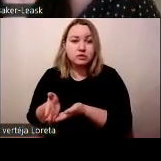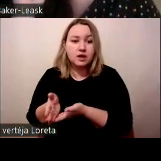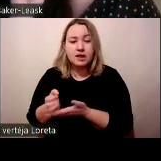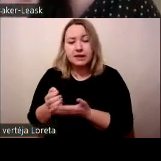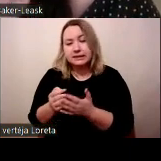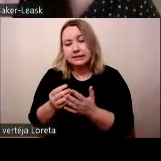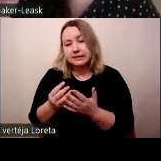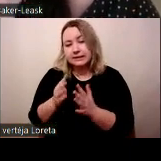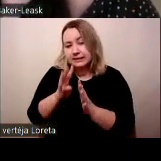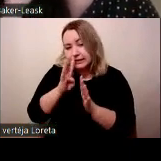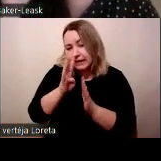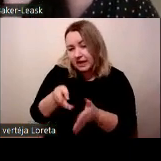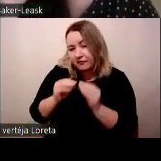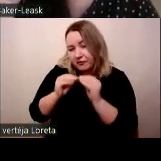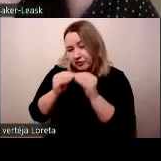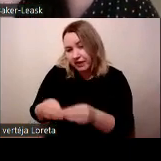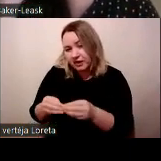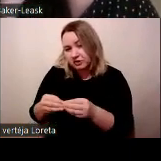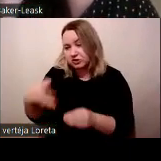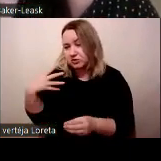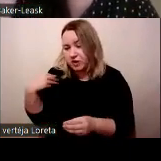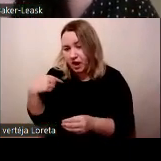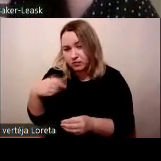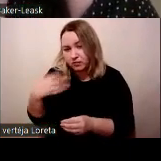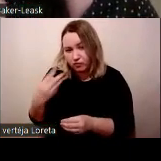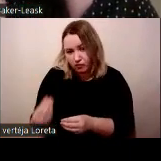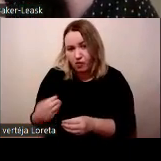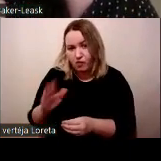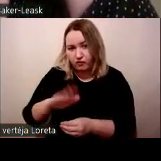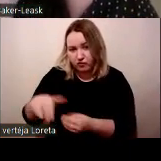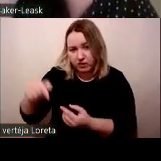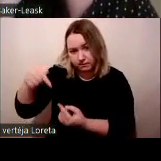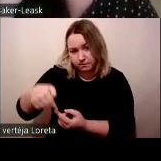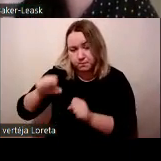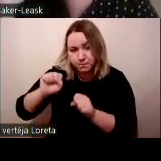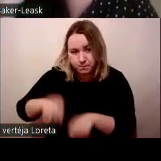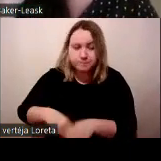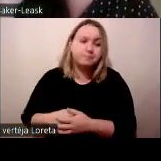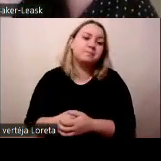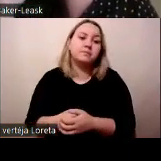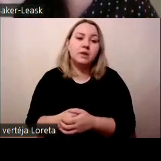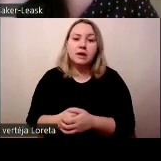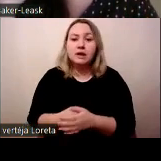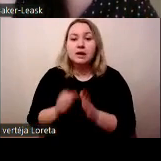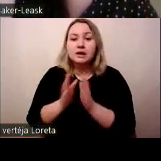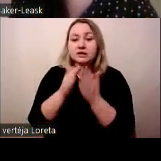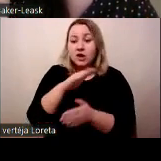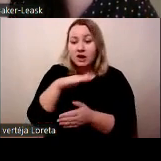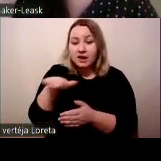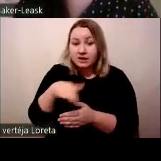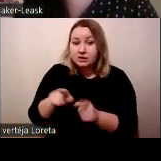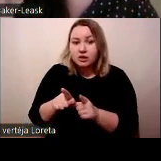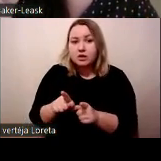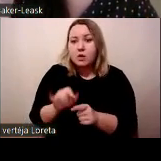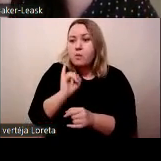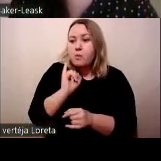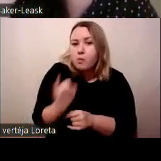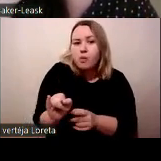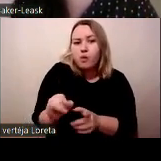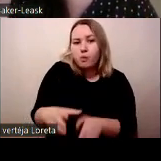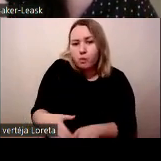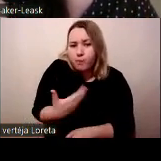90 metų vaikams skirtos knygos kampelis. Knygų lentynos yra nieko baisaus ir nieko blogo, bet